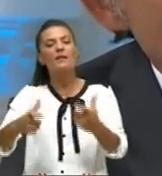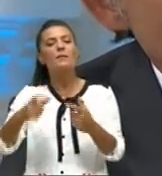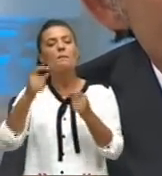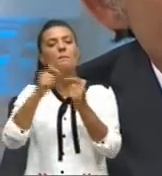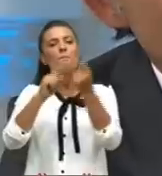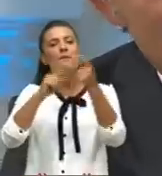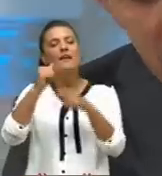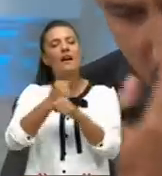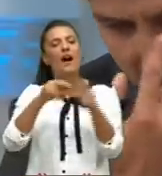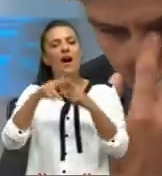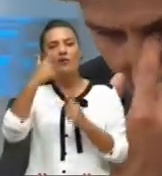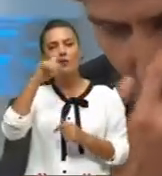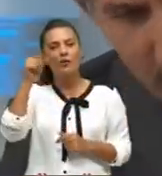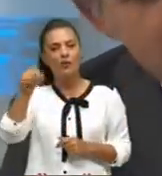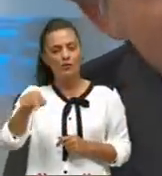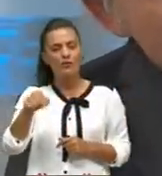Evet.